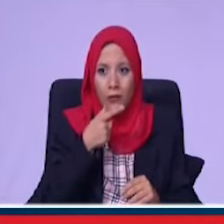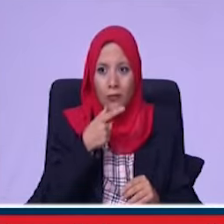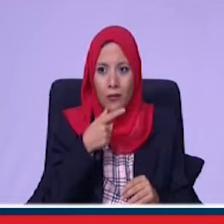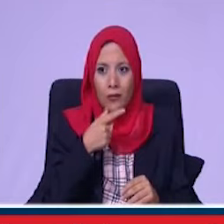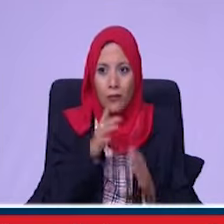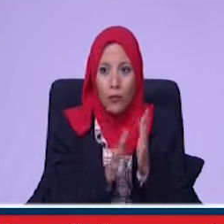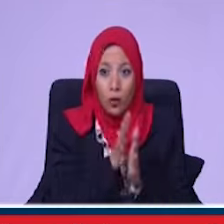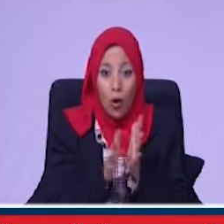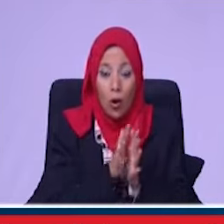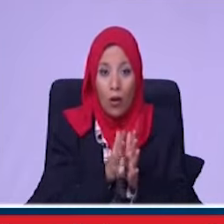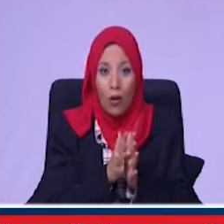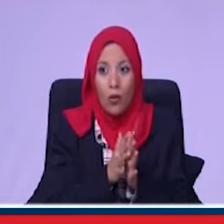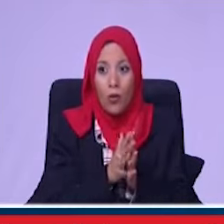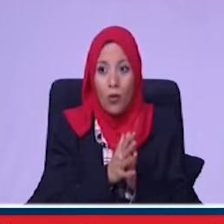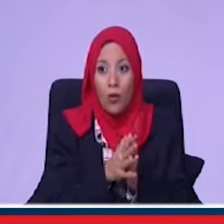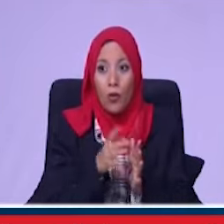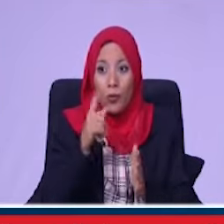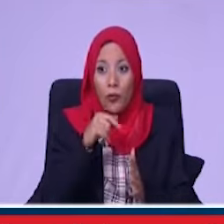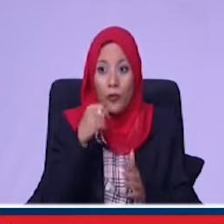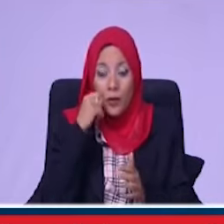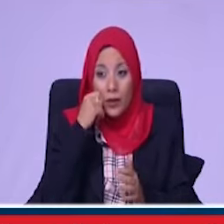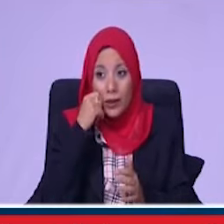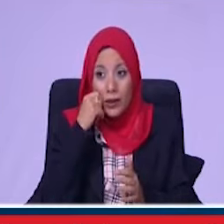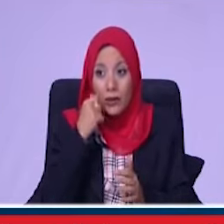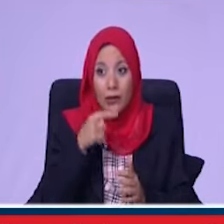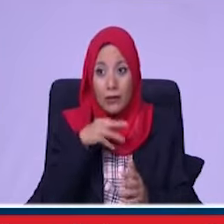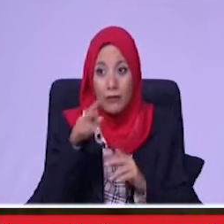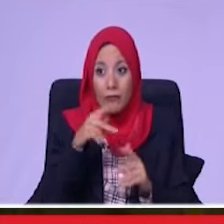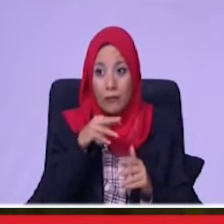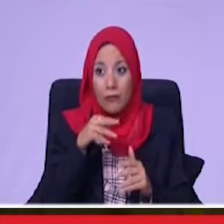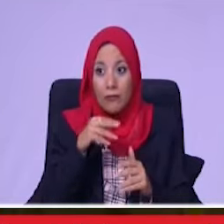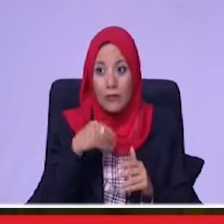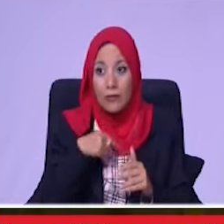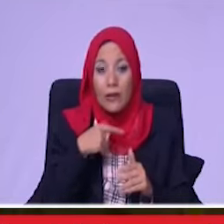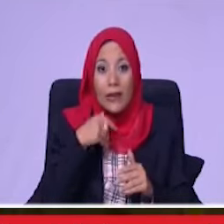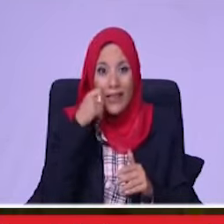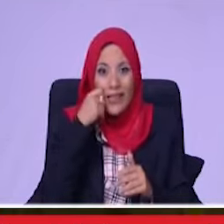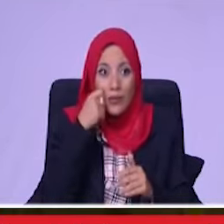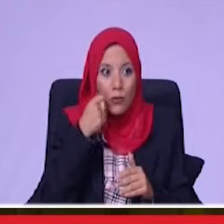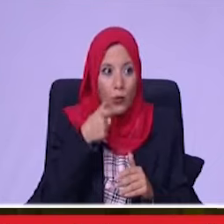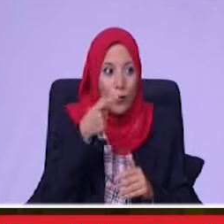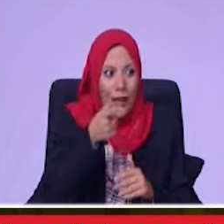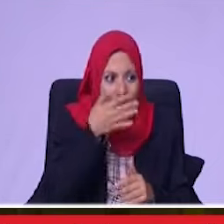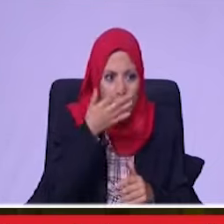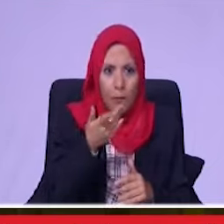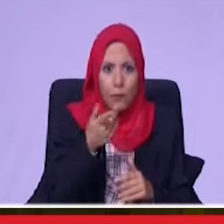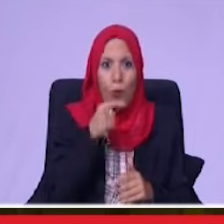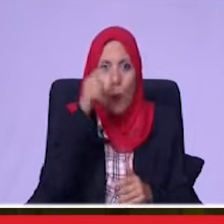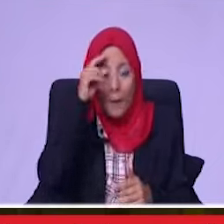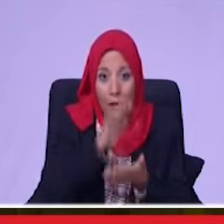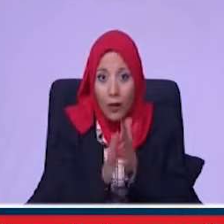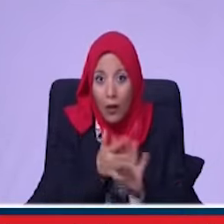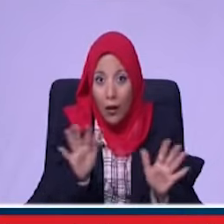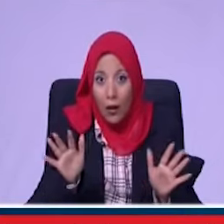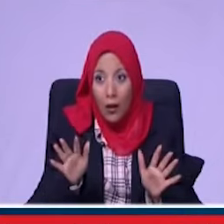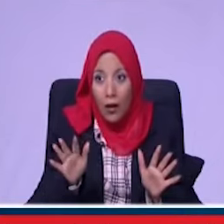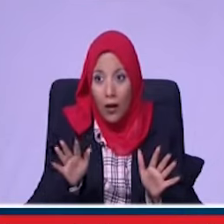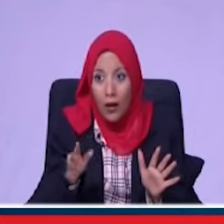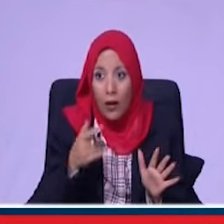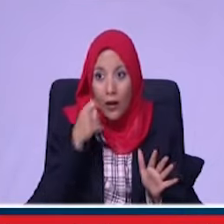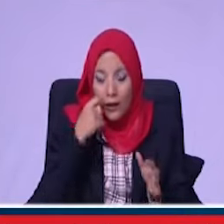برضه، وفي ناس بتبقى متعوده معاه ان لا ان ما استغربوش ان هو بيتكلمش غير لما يقول قران بس. لا